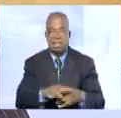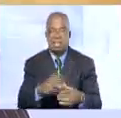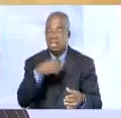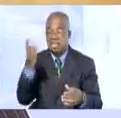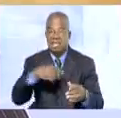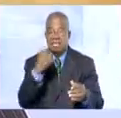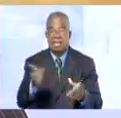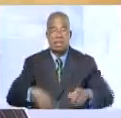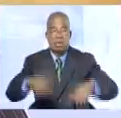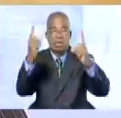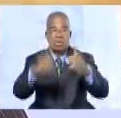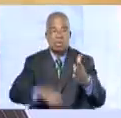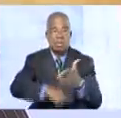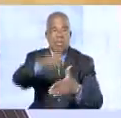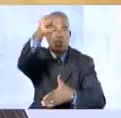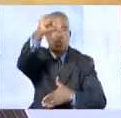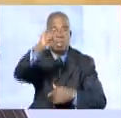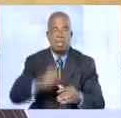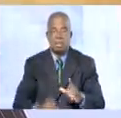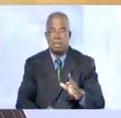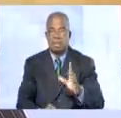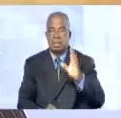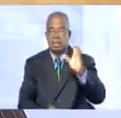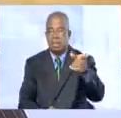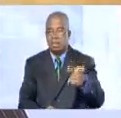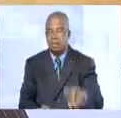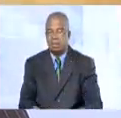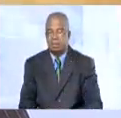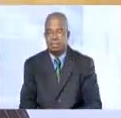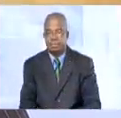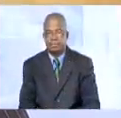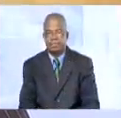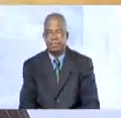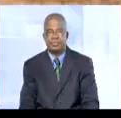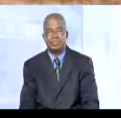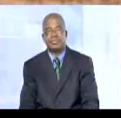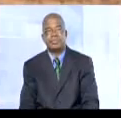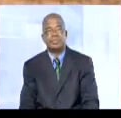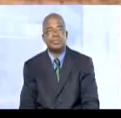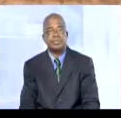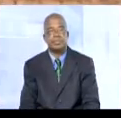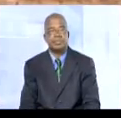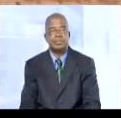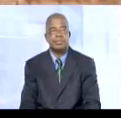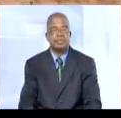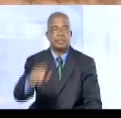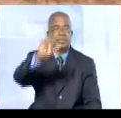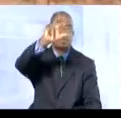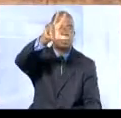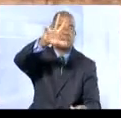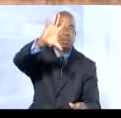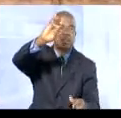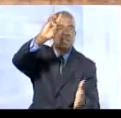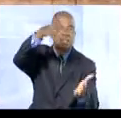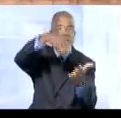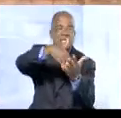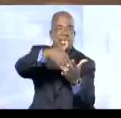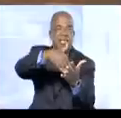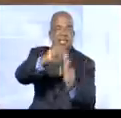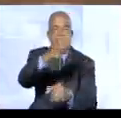d'un séminaire à Divo. Charles Tatou de la station RTI Boaké nous en dit plus. 36 000 salles de classe dans